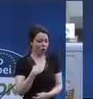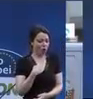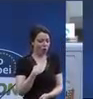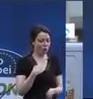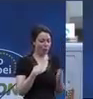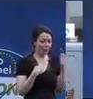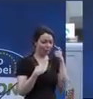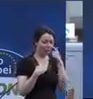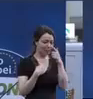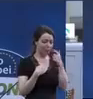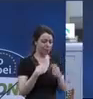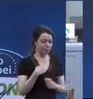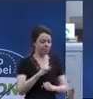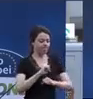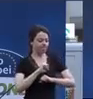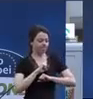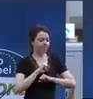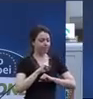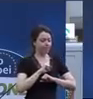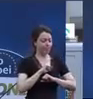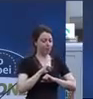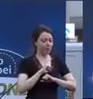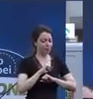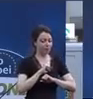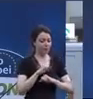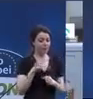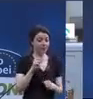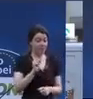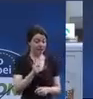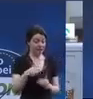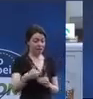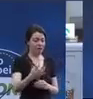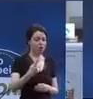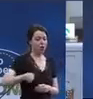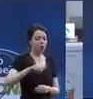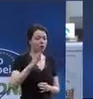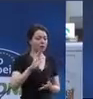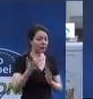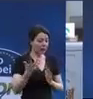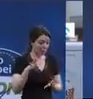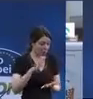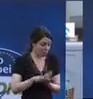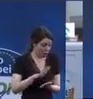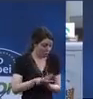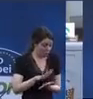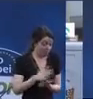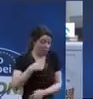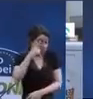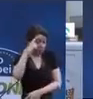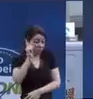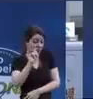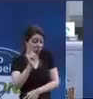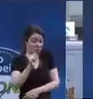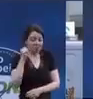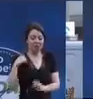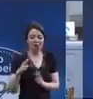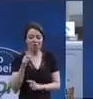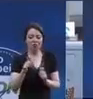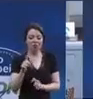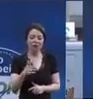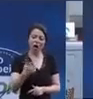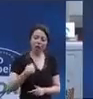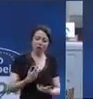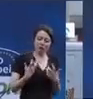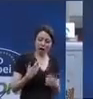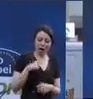io confido sul fatto che a un certo punto diventeremo di moda forse non lo so Prima ho incontrato una persona dice lei è molto